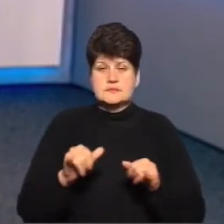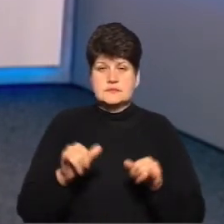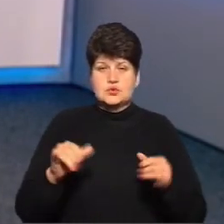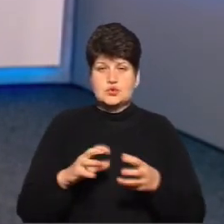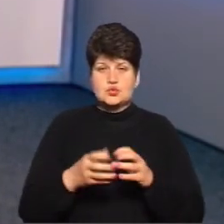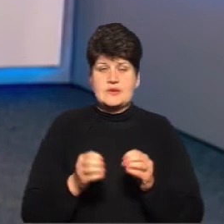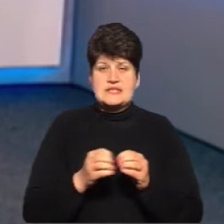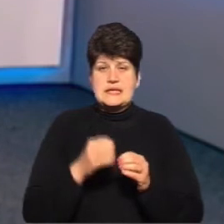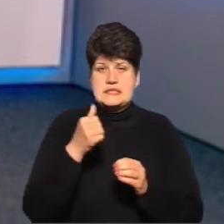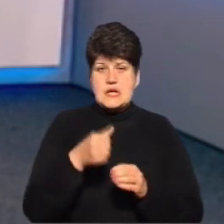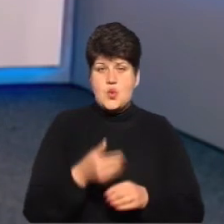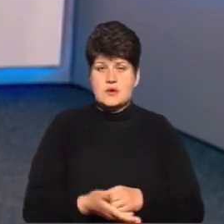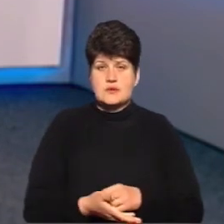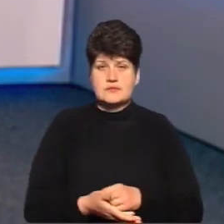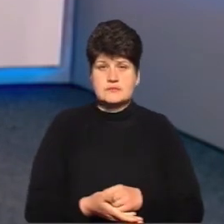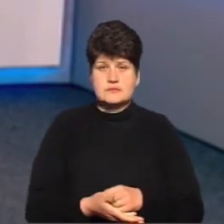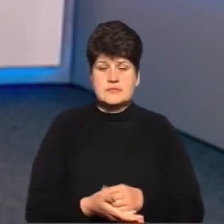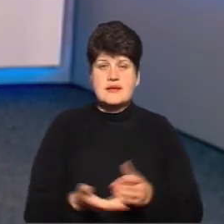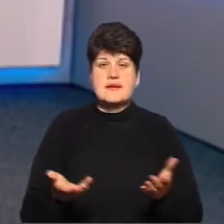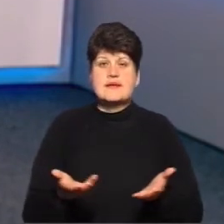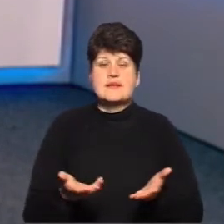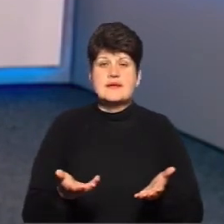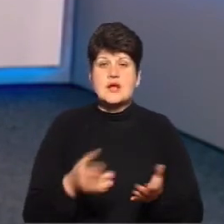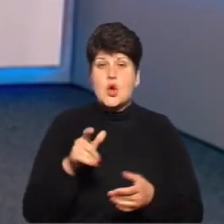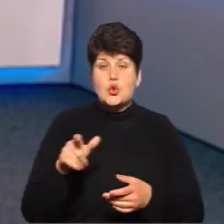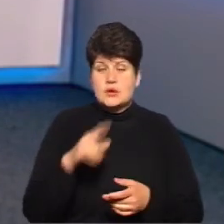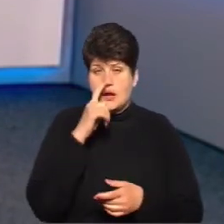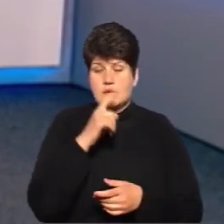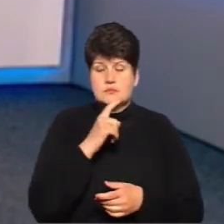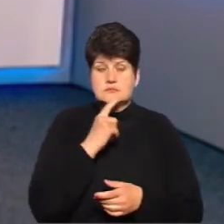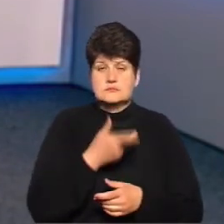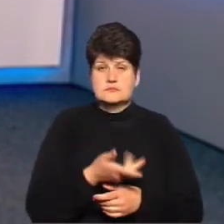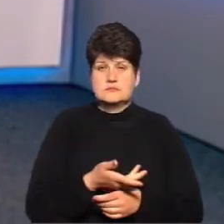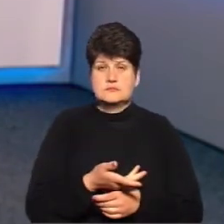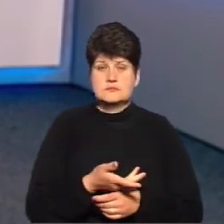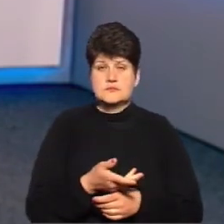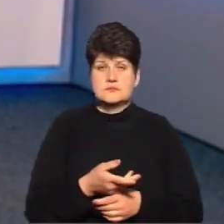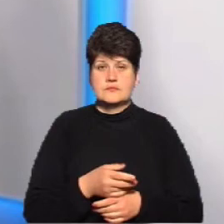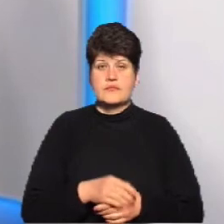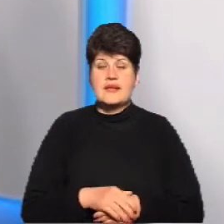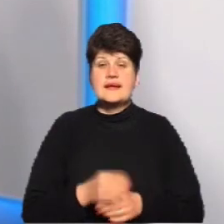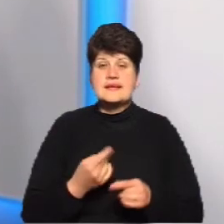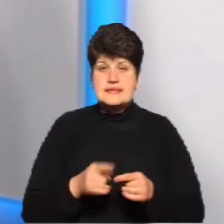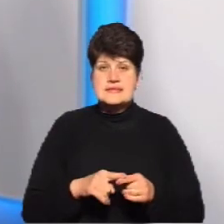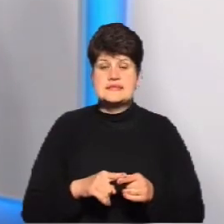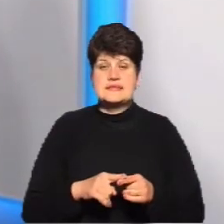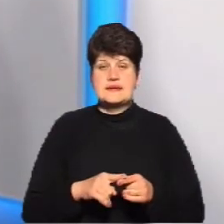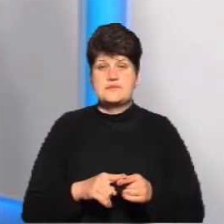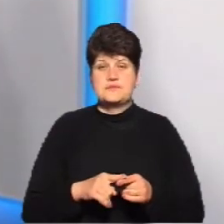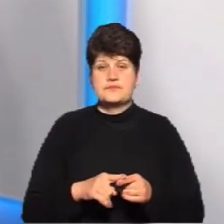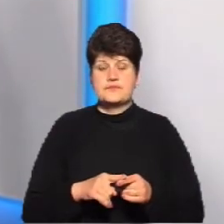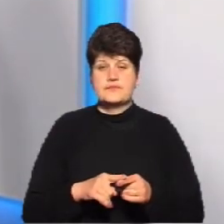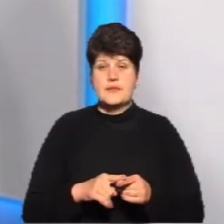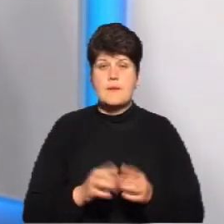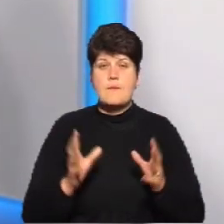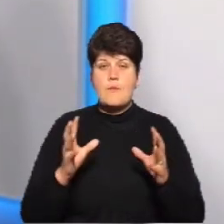років. І людина навіть не усвідомлювала, що так. Так. Ну, це якраз вже якщо погашення боргів,